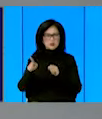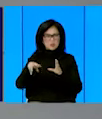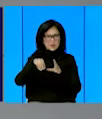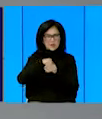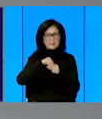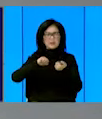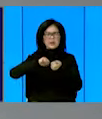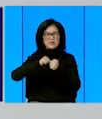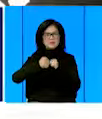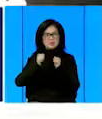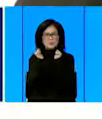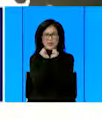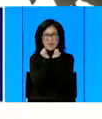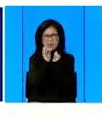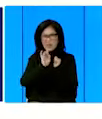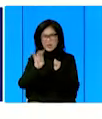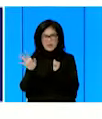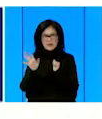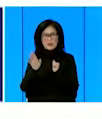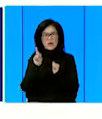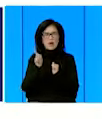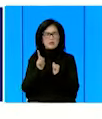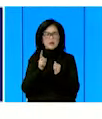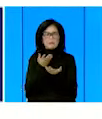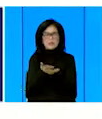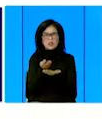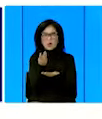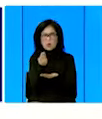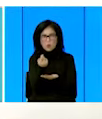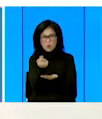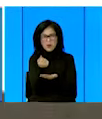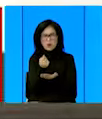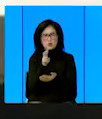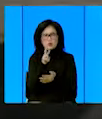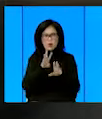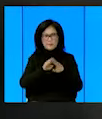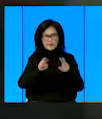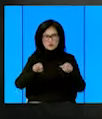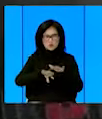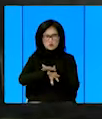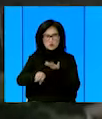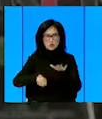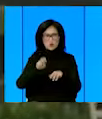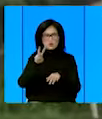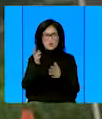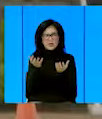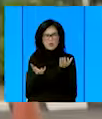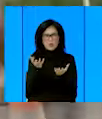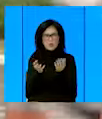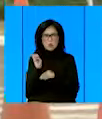sejumlah kasus pidana. Mulai dari pungutan liar di rutan KPK, hingga 2 pegawai yang mencuri 2 kg emas barang bukti